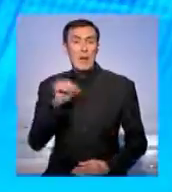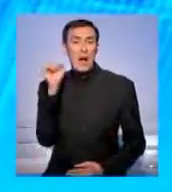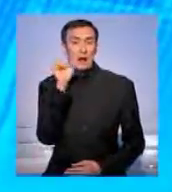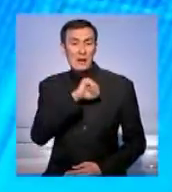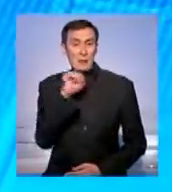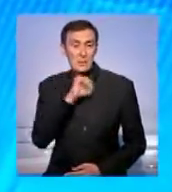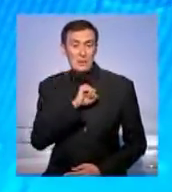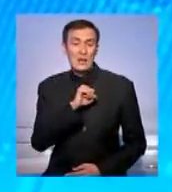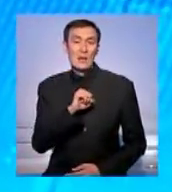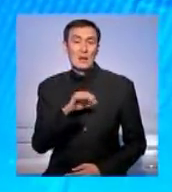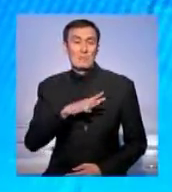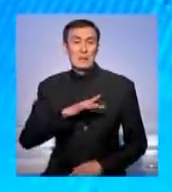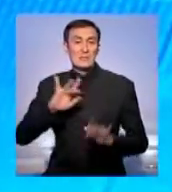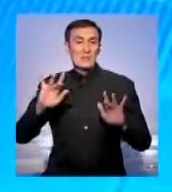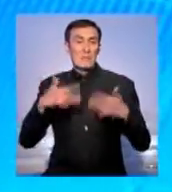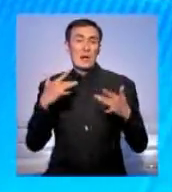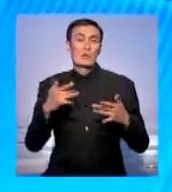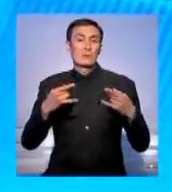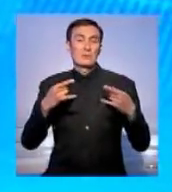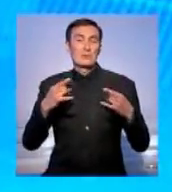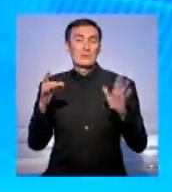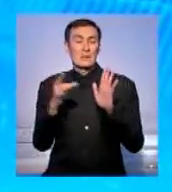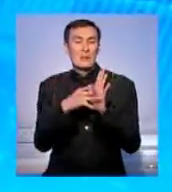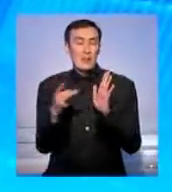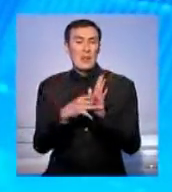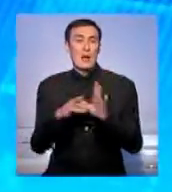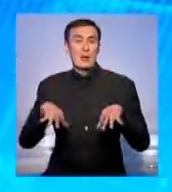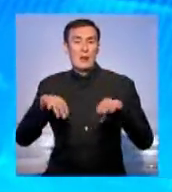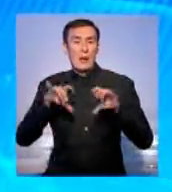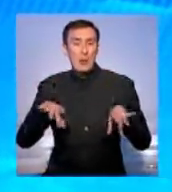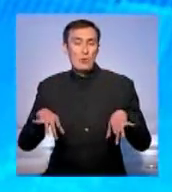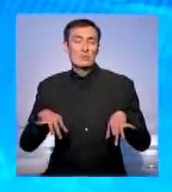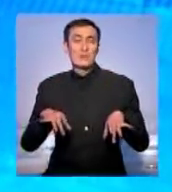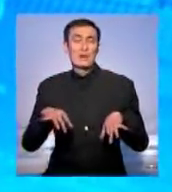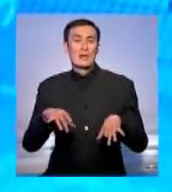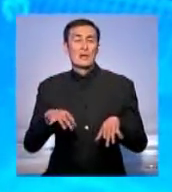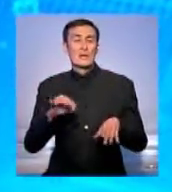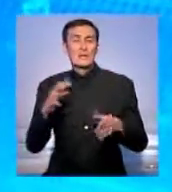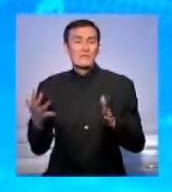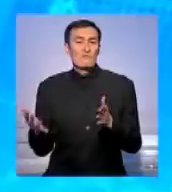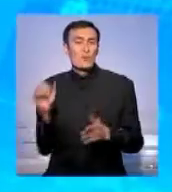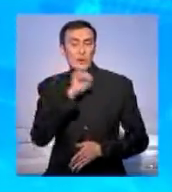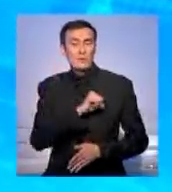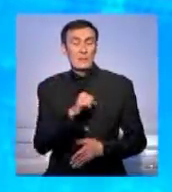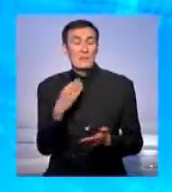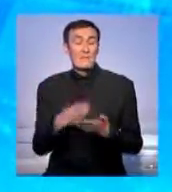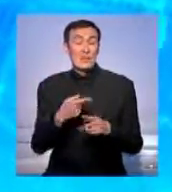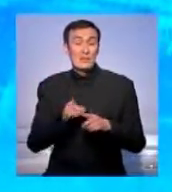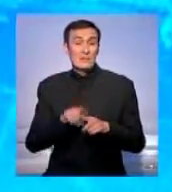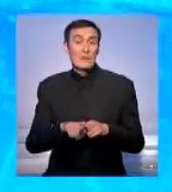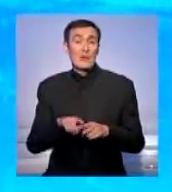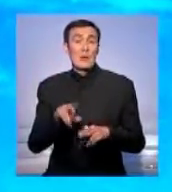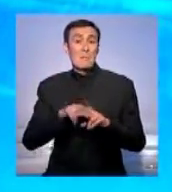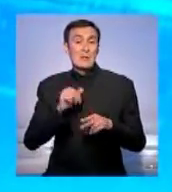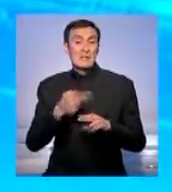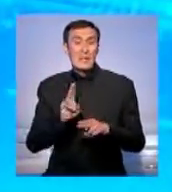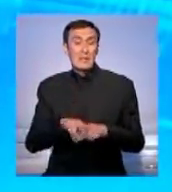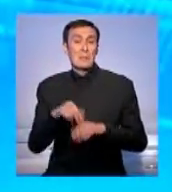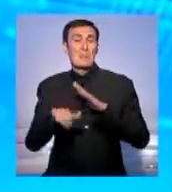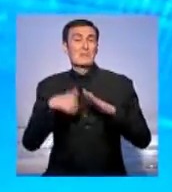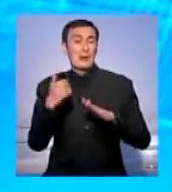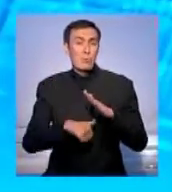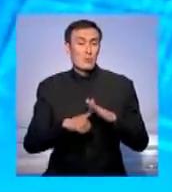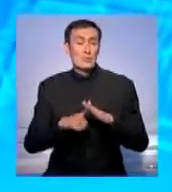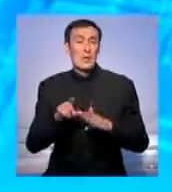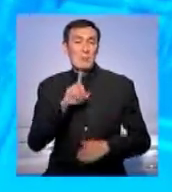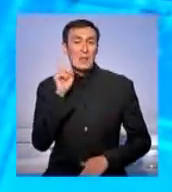ограблены. Воры снимают зеркала и колеса, разбивают стекла и достают ценные вещи из салона. Полицейские говорят, в основном это безработные